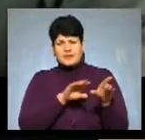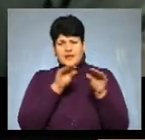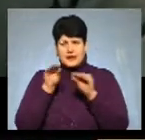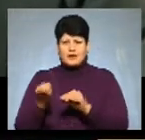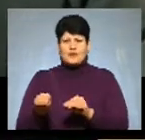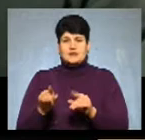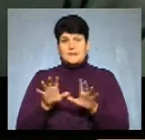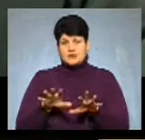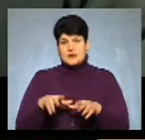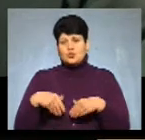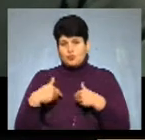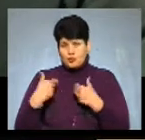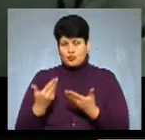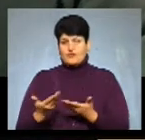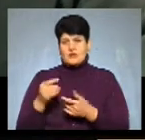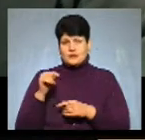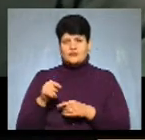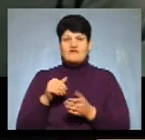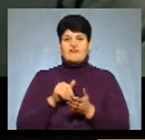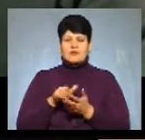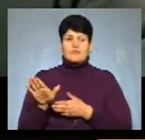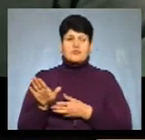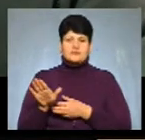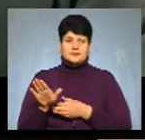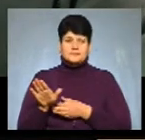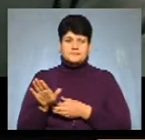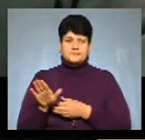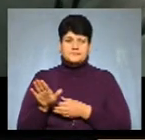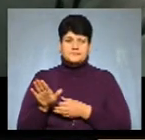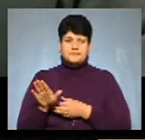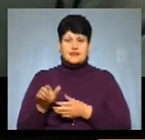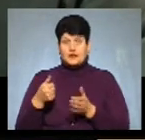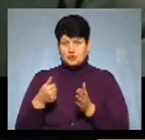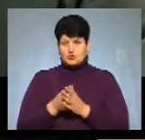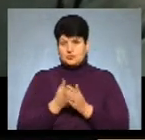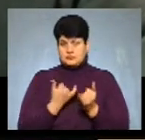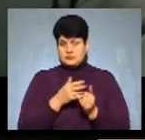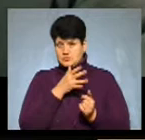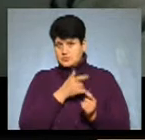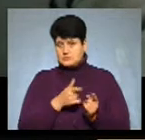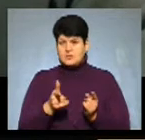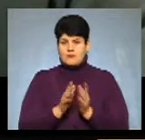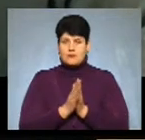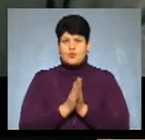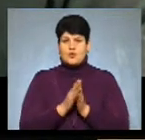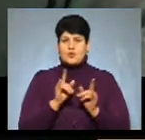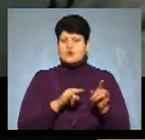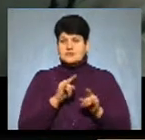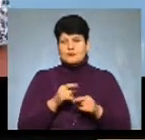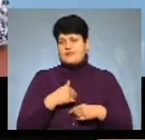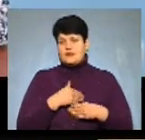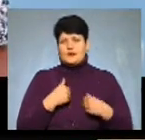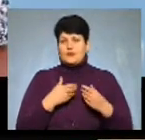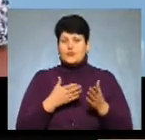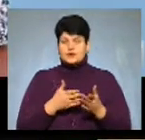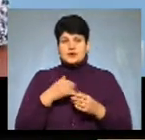навіть посади гарні пропонували тут, ну він відмовився. І до сих пор просимо, а він не